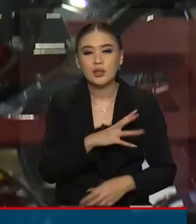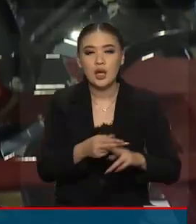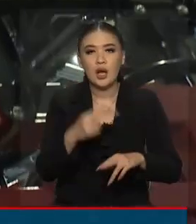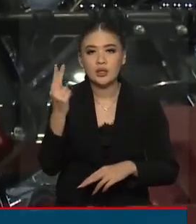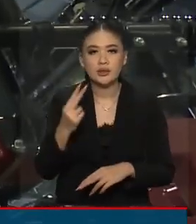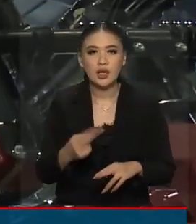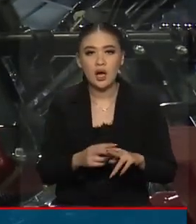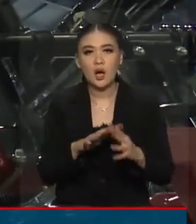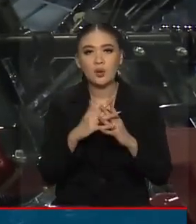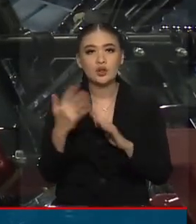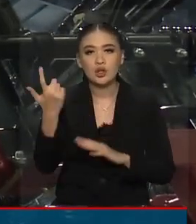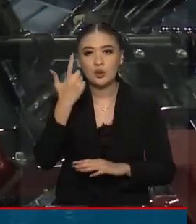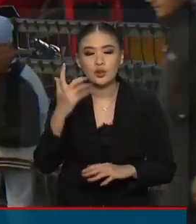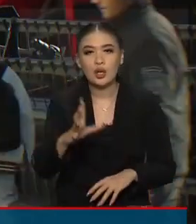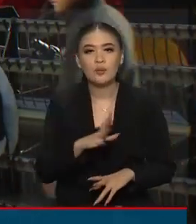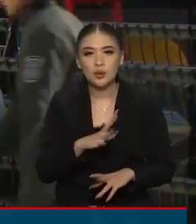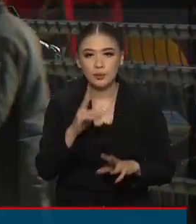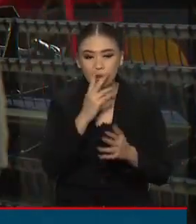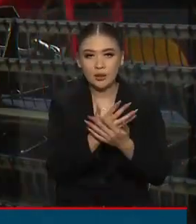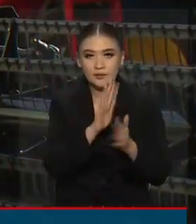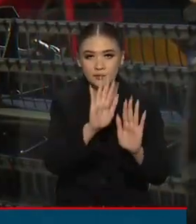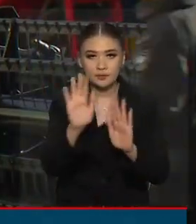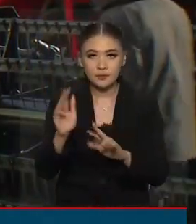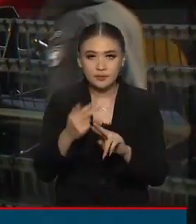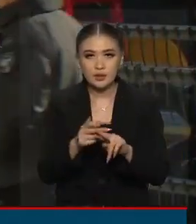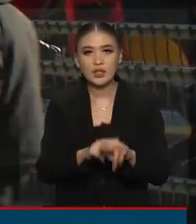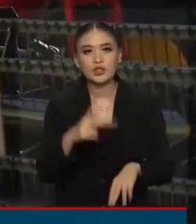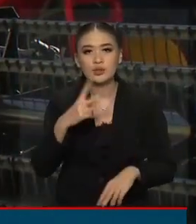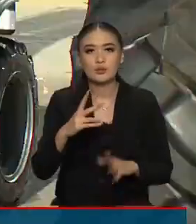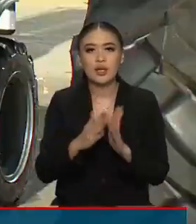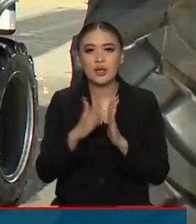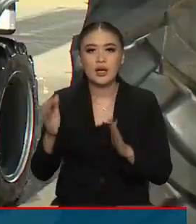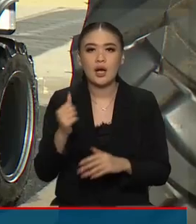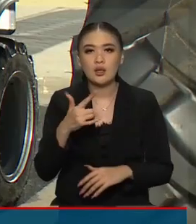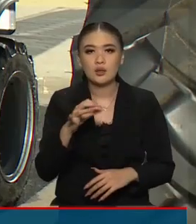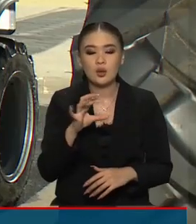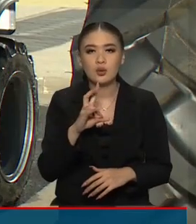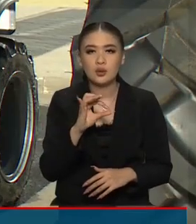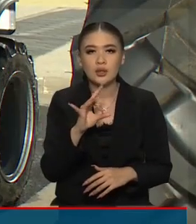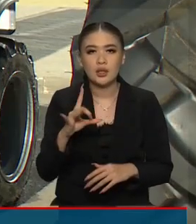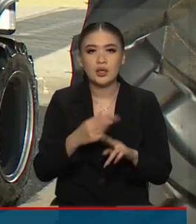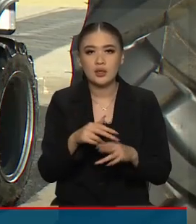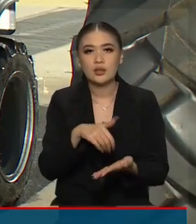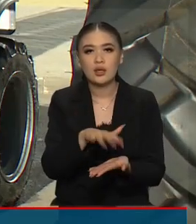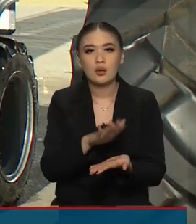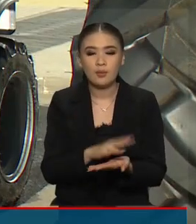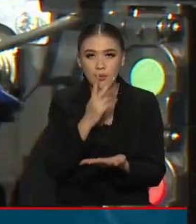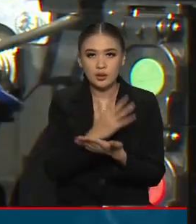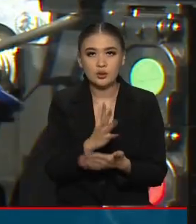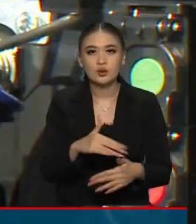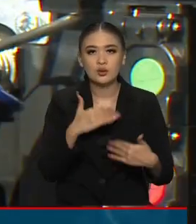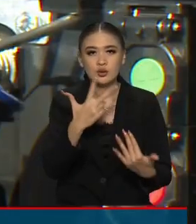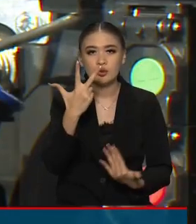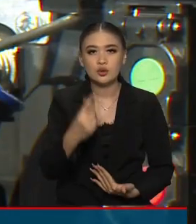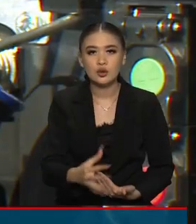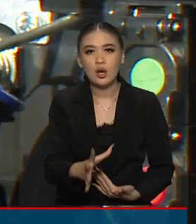Астанада шаруашылық көрмесі өтіп жатыр. Шараға алшақын 20-дан астам елден агроөнеркәсіп тауар өндірушілері келген. Олар 3 күн